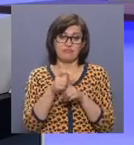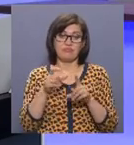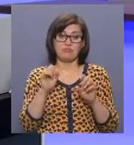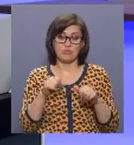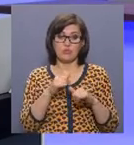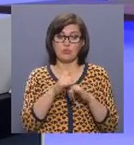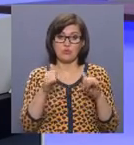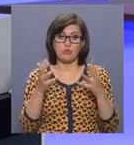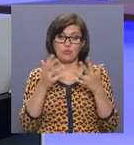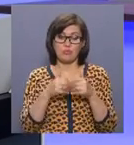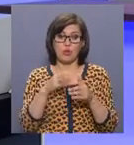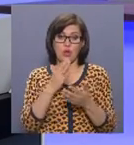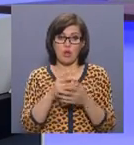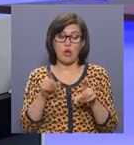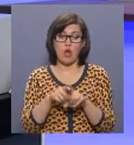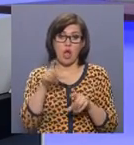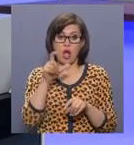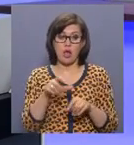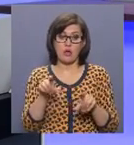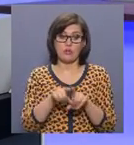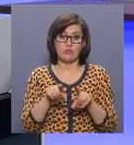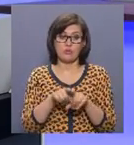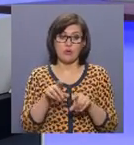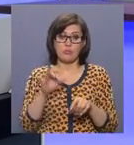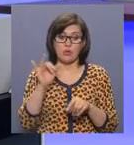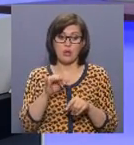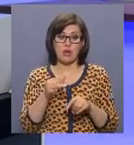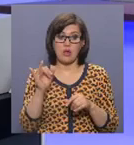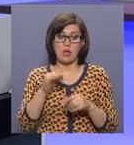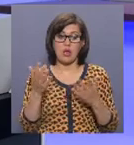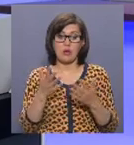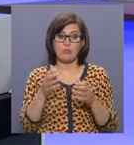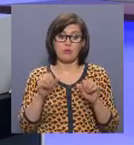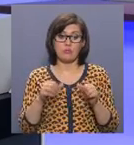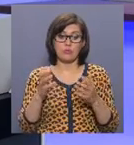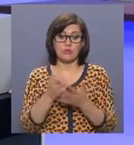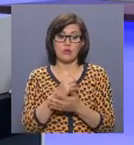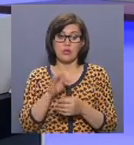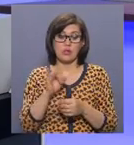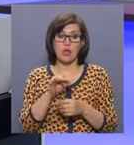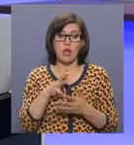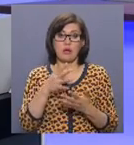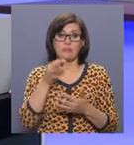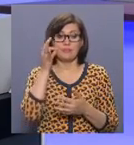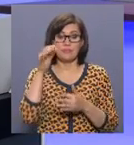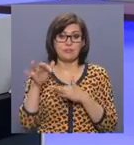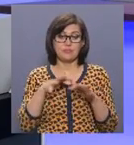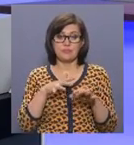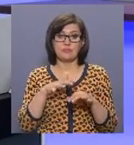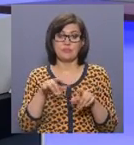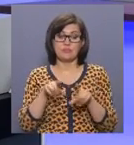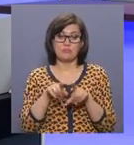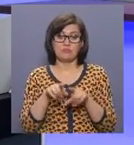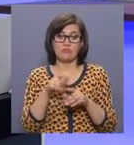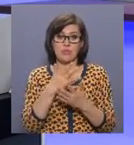көбейіп кетті. Адамнан айла артылмаған әрине, қайтып те амал тауып арам пиғылын іске асыратындар бүгінде